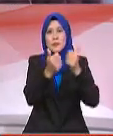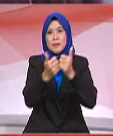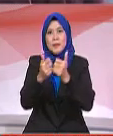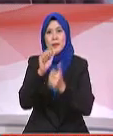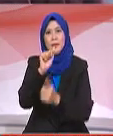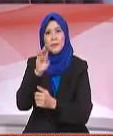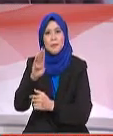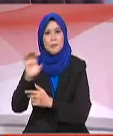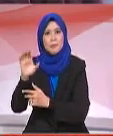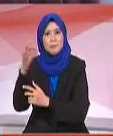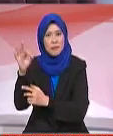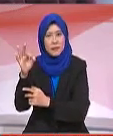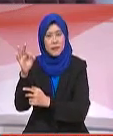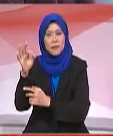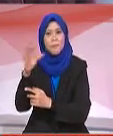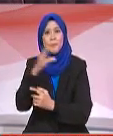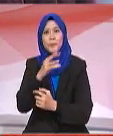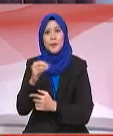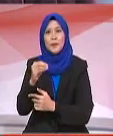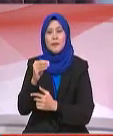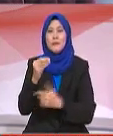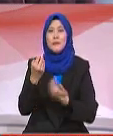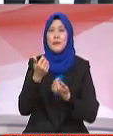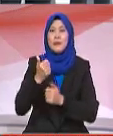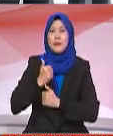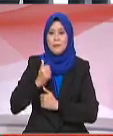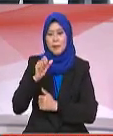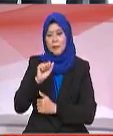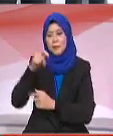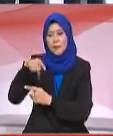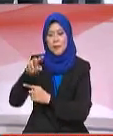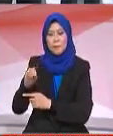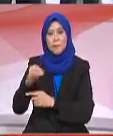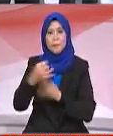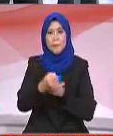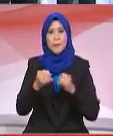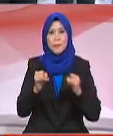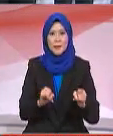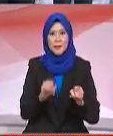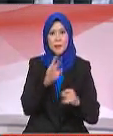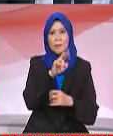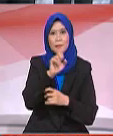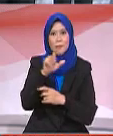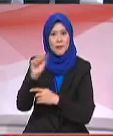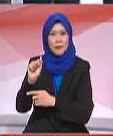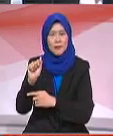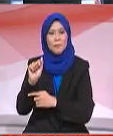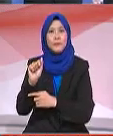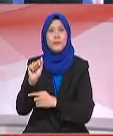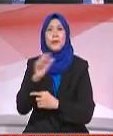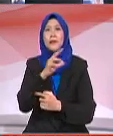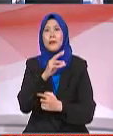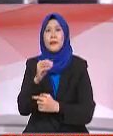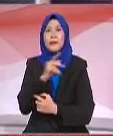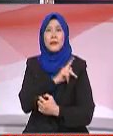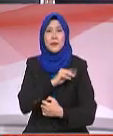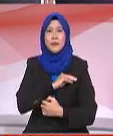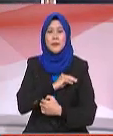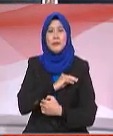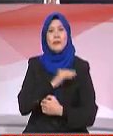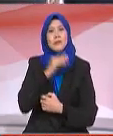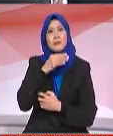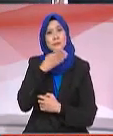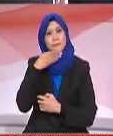pergerak ABC-19 antaranya Agensi Pertahanan Awam APM, Jabatan Ikatan Relawan Rakyat Malaysia RELA, Kementerian Belia dan